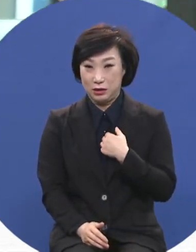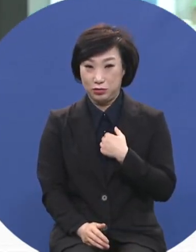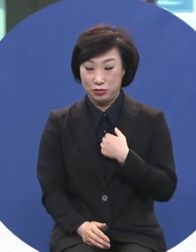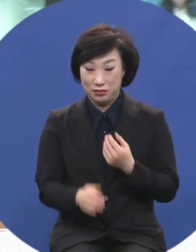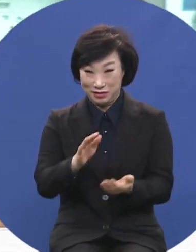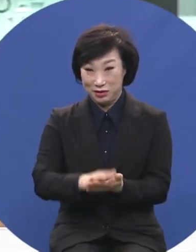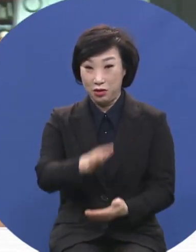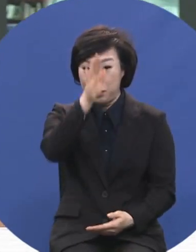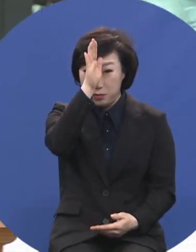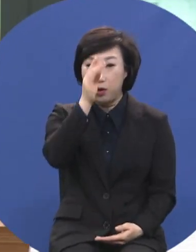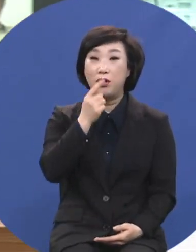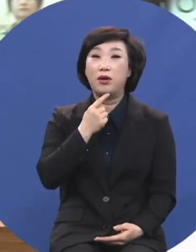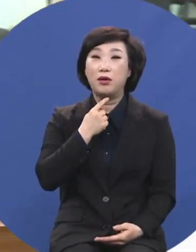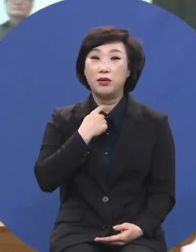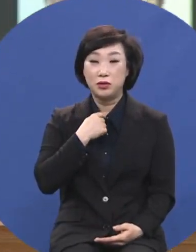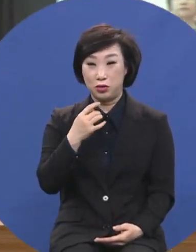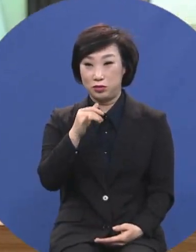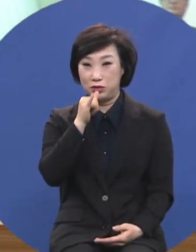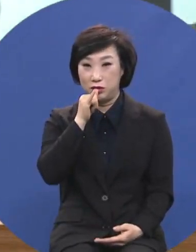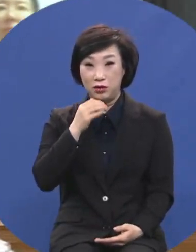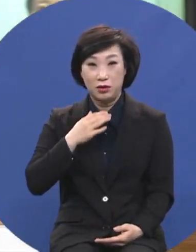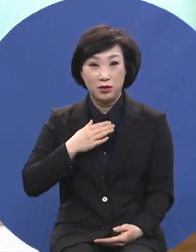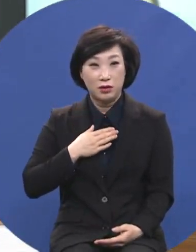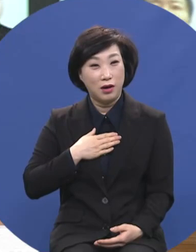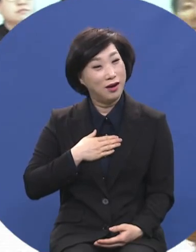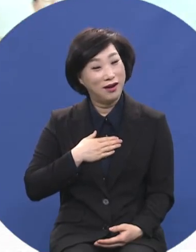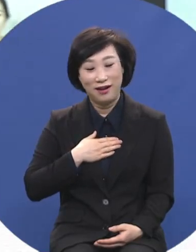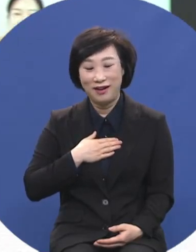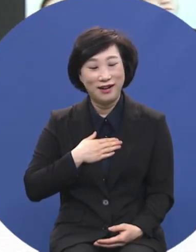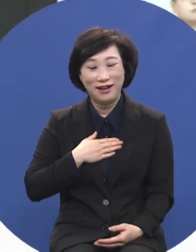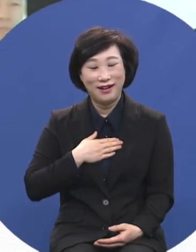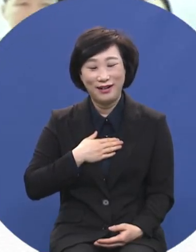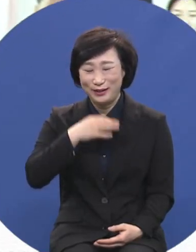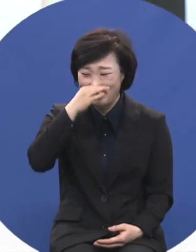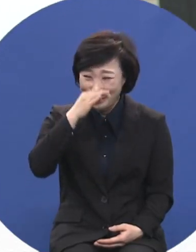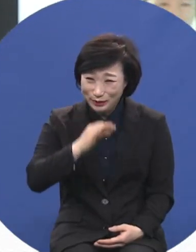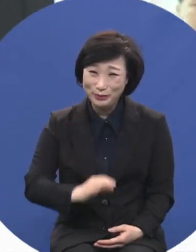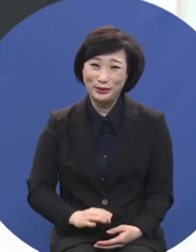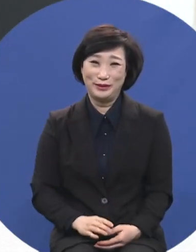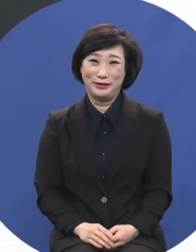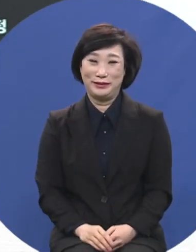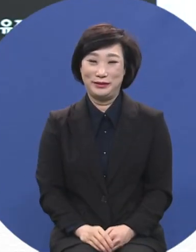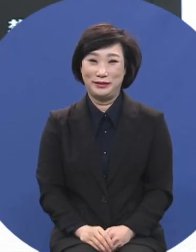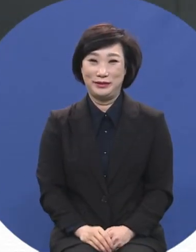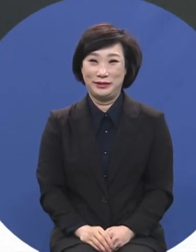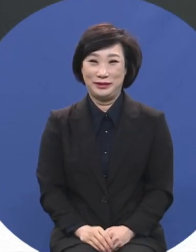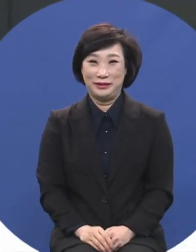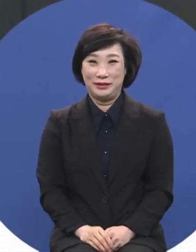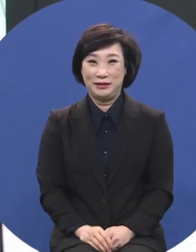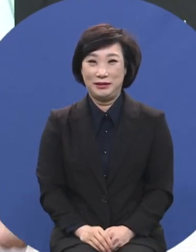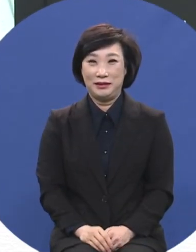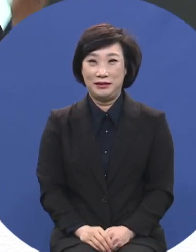열병을 알아봤는데 참 열병 힘듭니다.